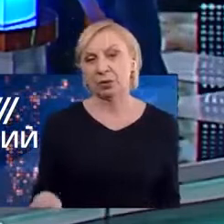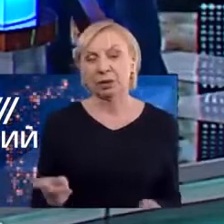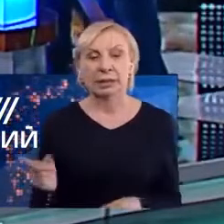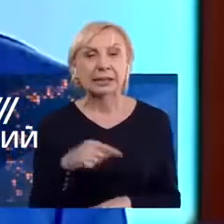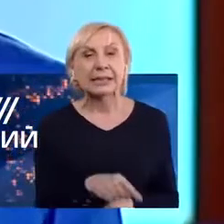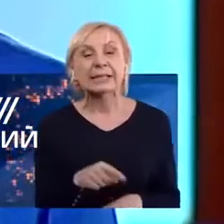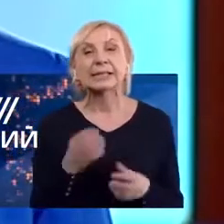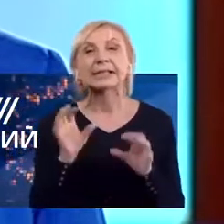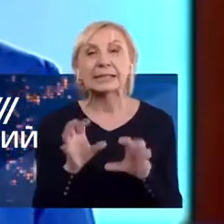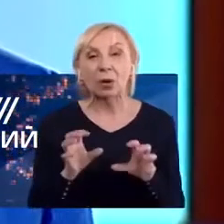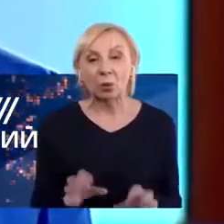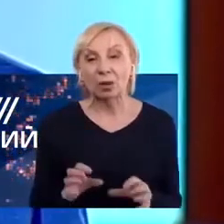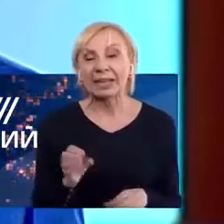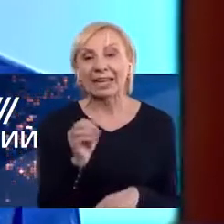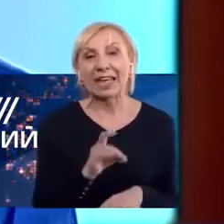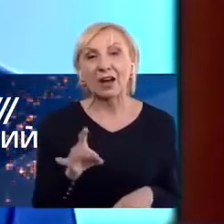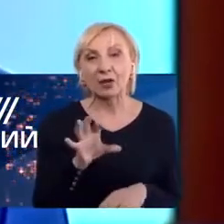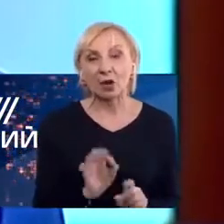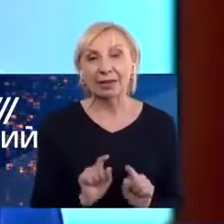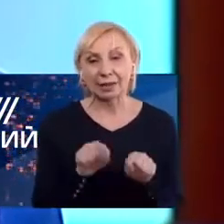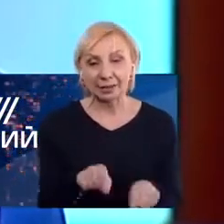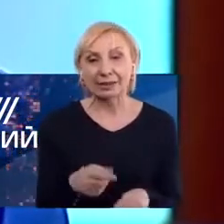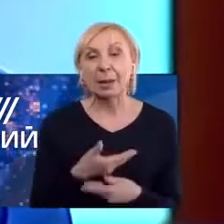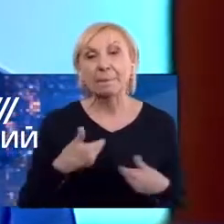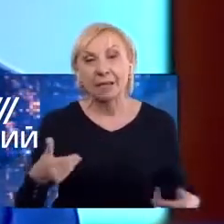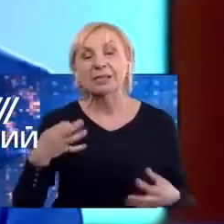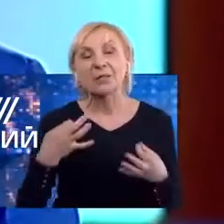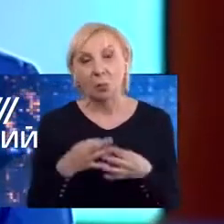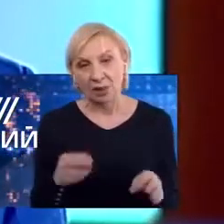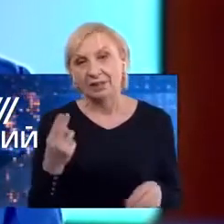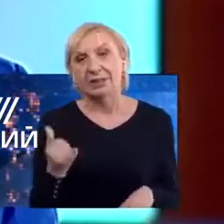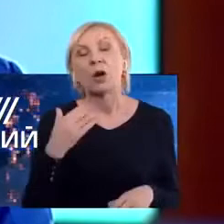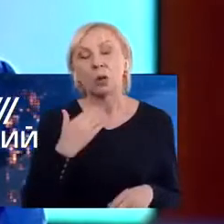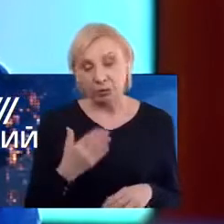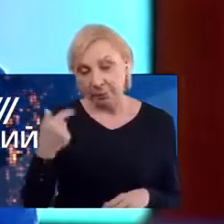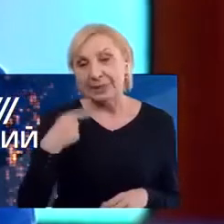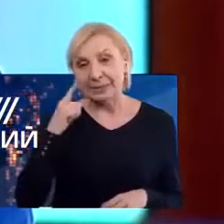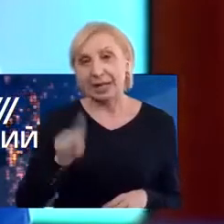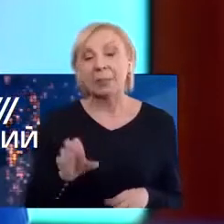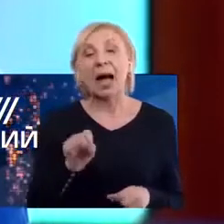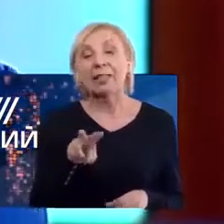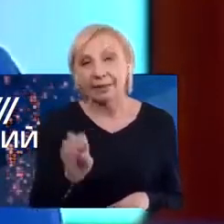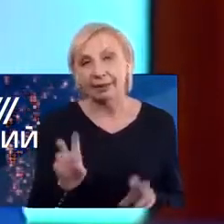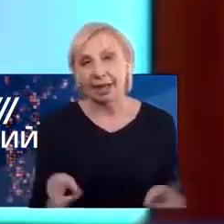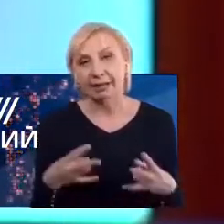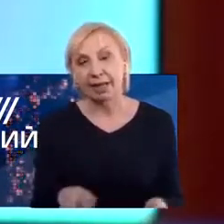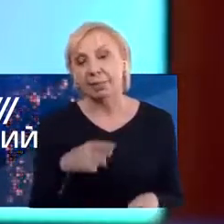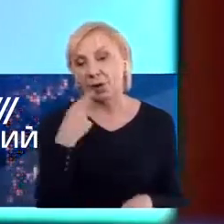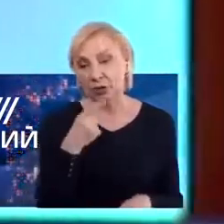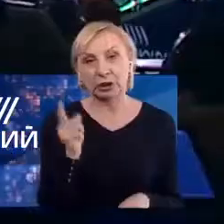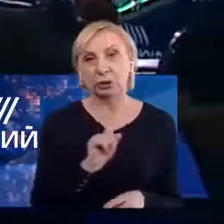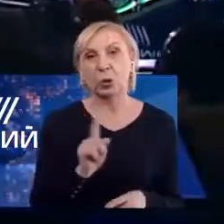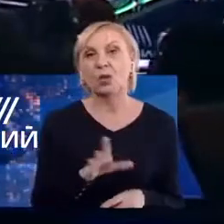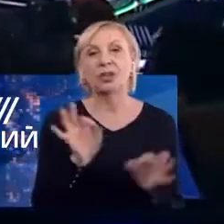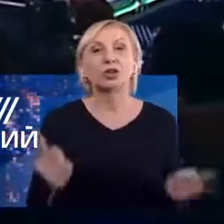За ті закони, зокрема, євроінтеграційні, і ми свободівці голосували. Ми знаємо. І більше половина законів, якщо ви не... Але не кажіть, що не було прийнято, пане